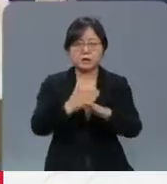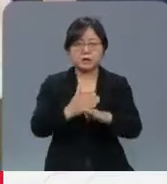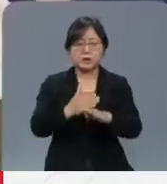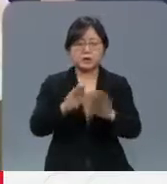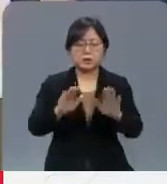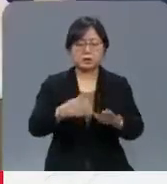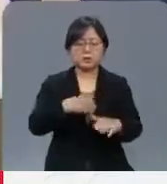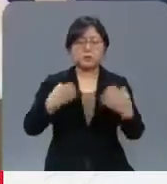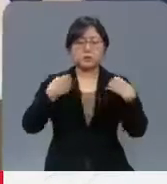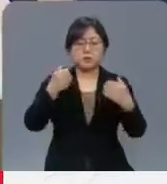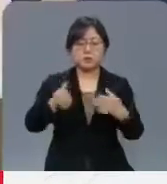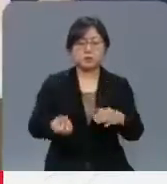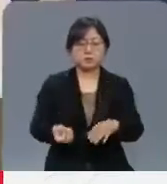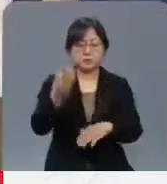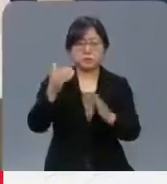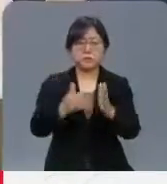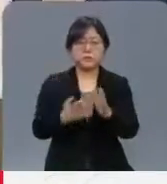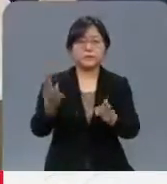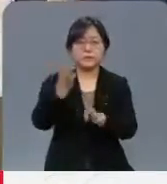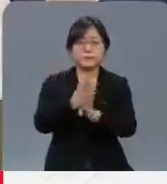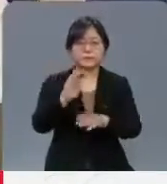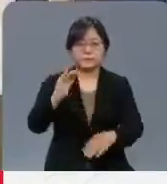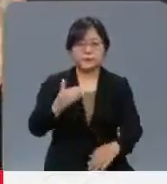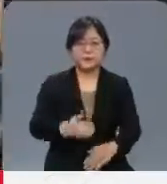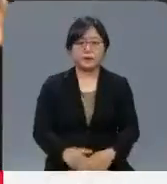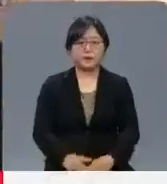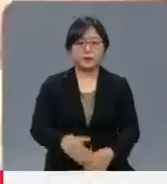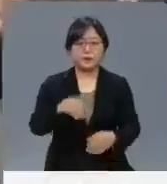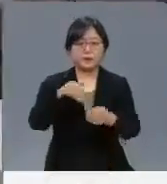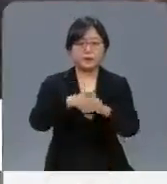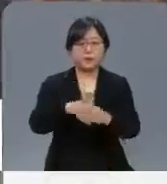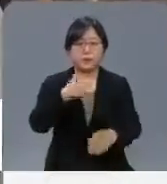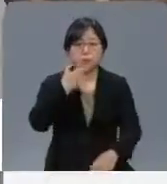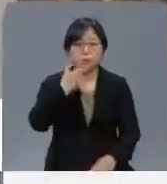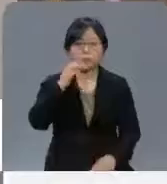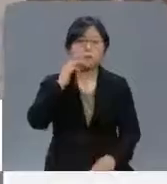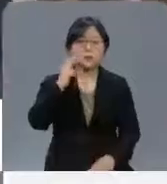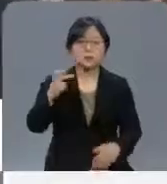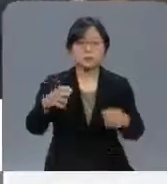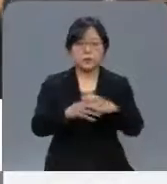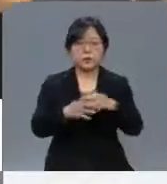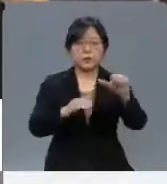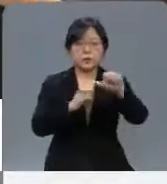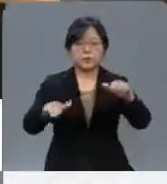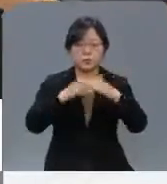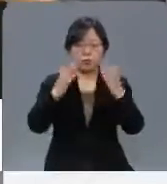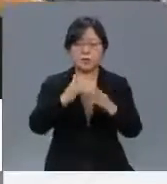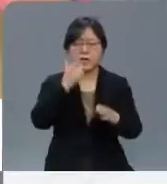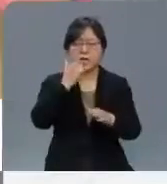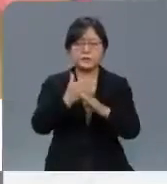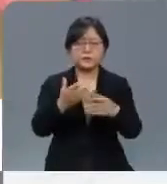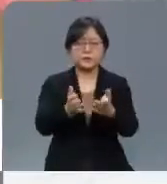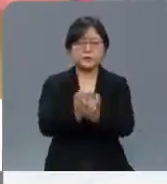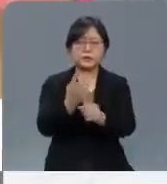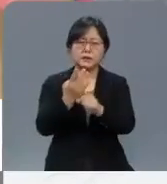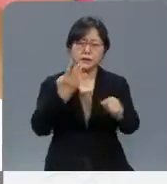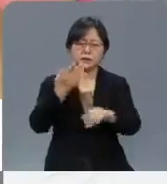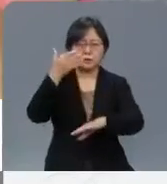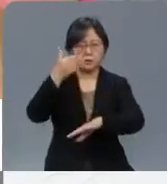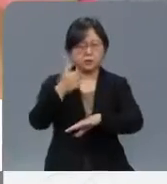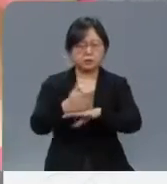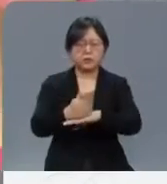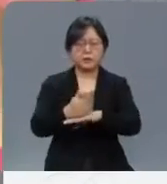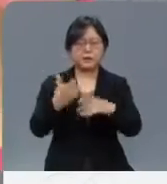크게 이기며 재선에 성공했습니다. 무투표였던 광산구를 포함해 5명 모두 민주당으로 4년 전과